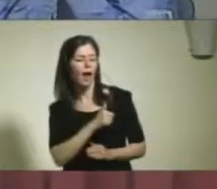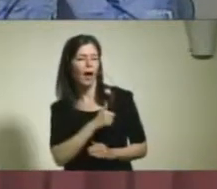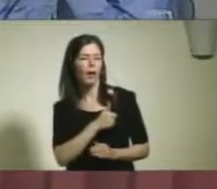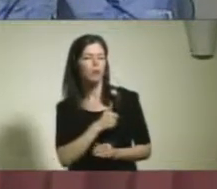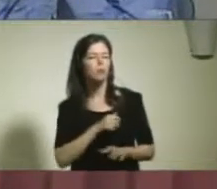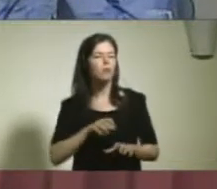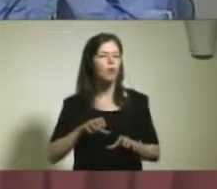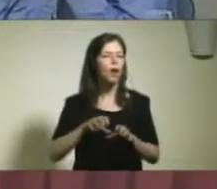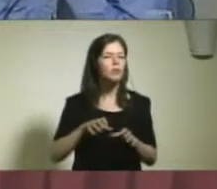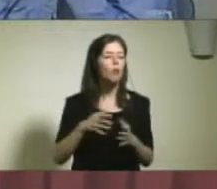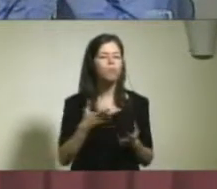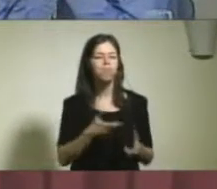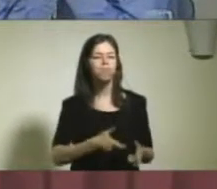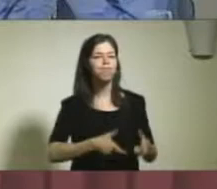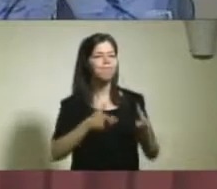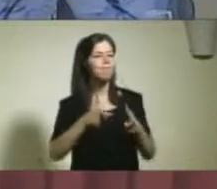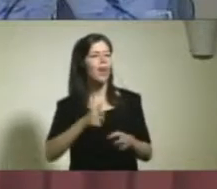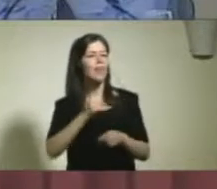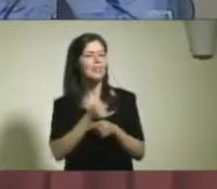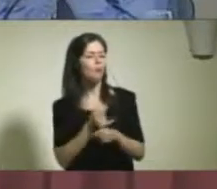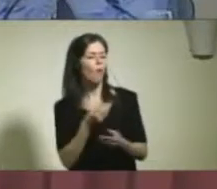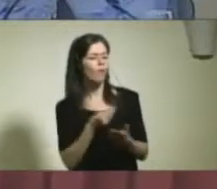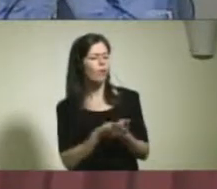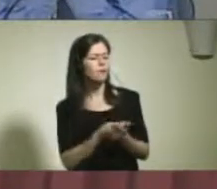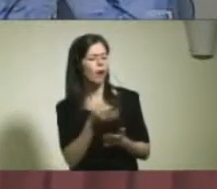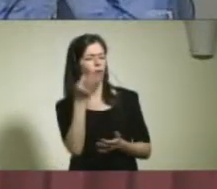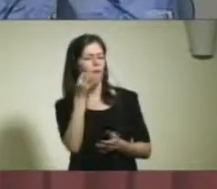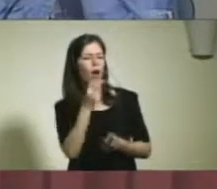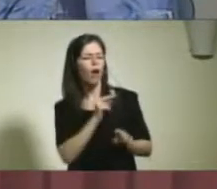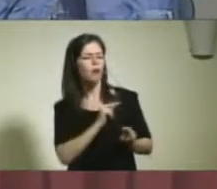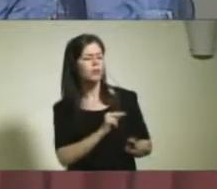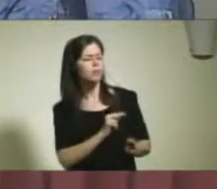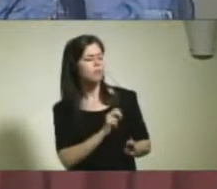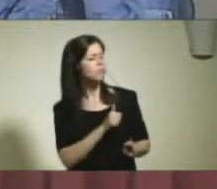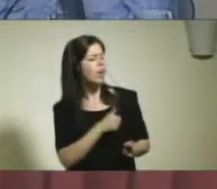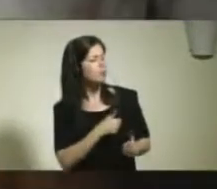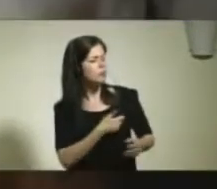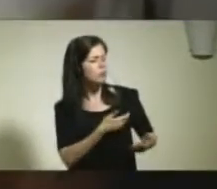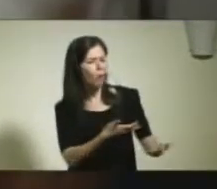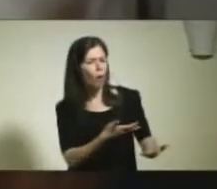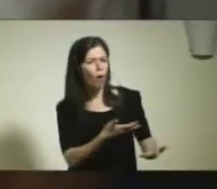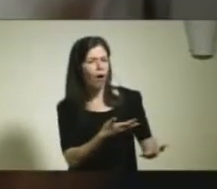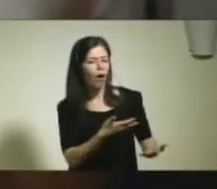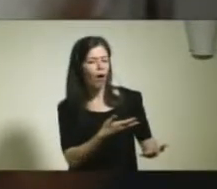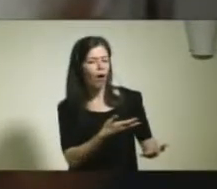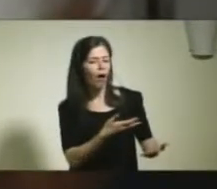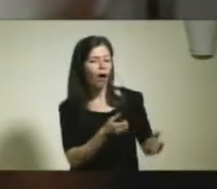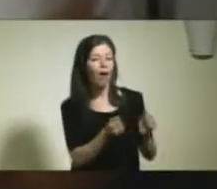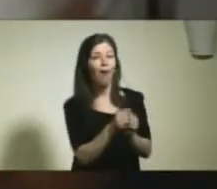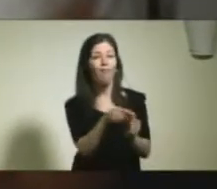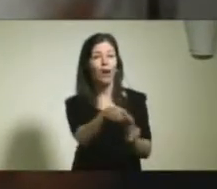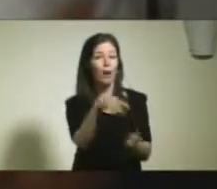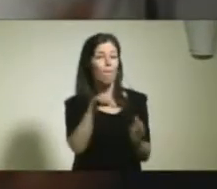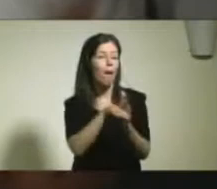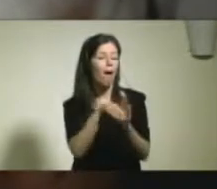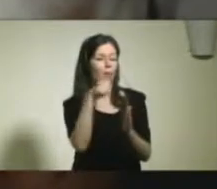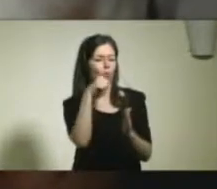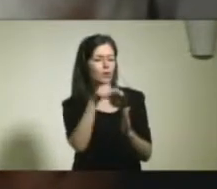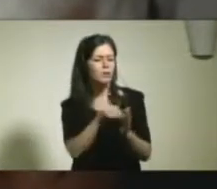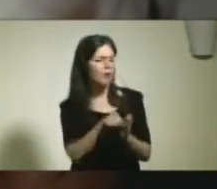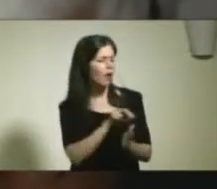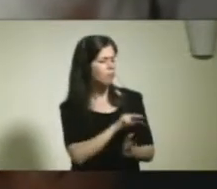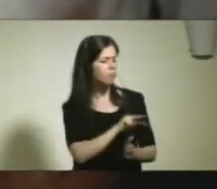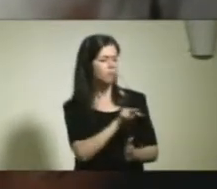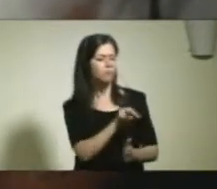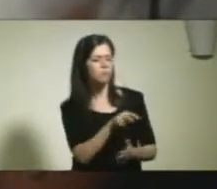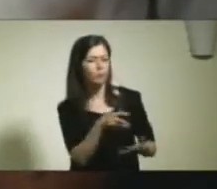institutions financières en France à l'égard ou à l'envers de la Banque postale, même